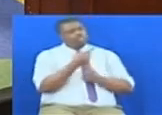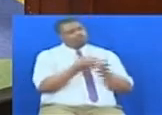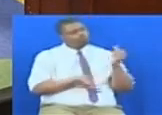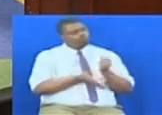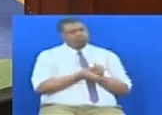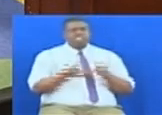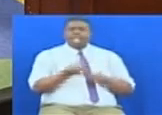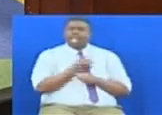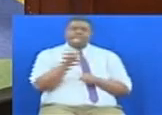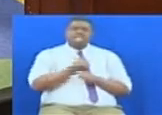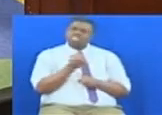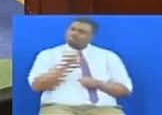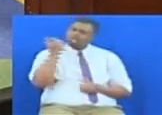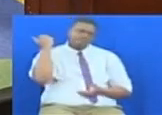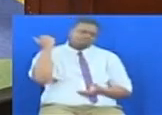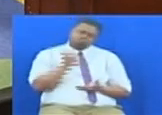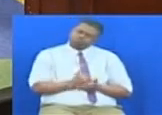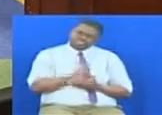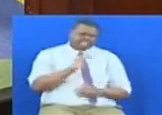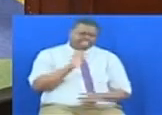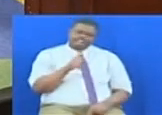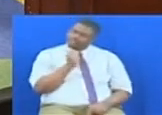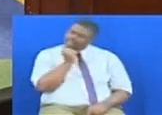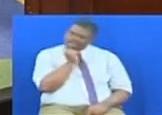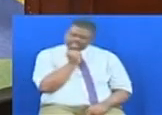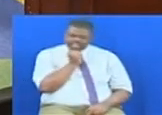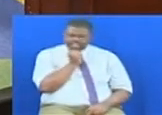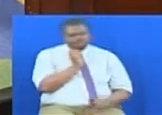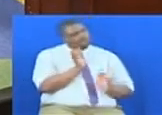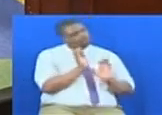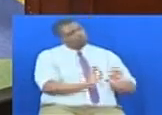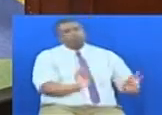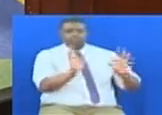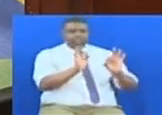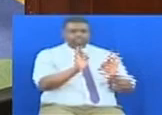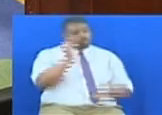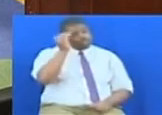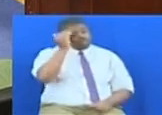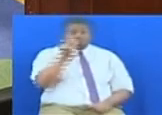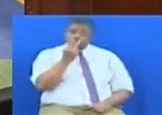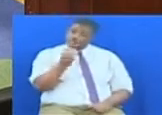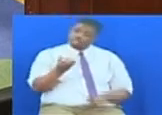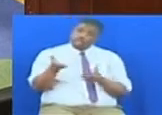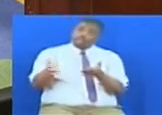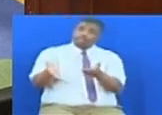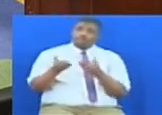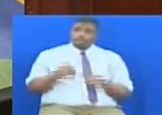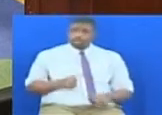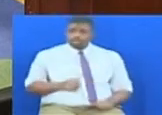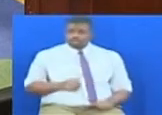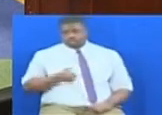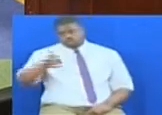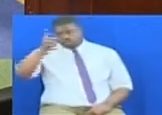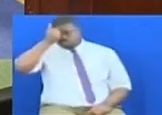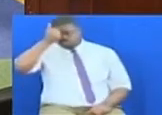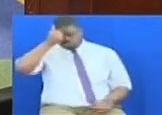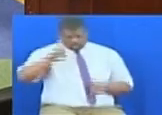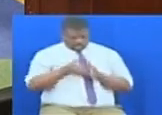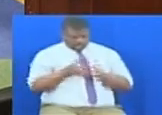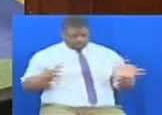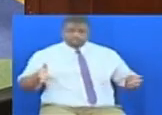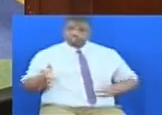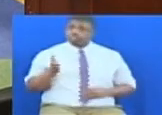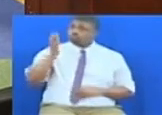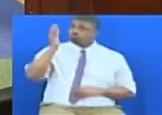kwa maamuzi jamani mazuri, na umakini wake unaonekana hapo. Kutukumbusha nafasi ya Mwenyezi Mungu